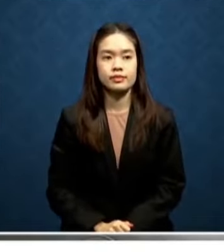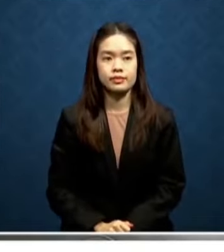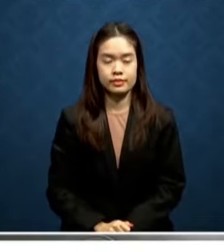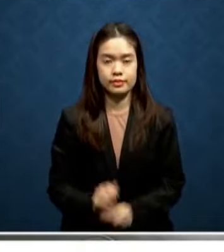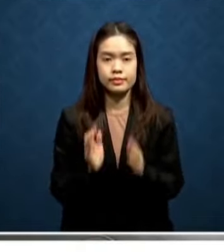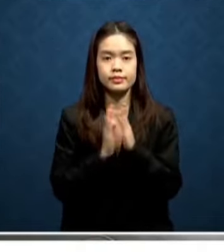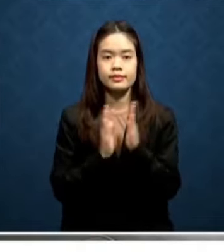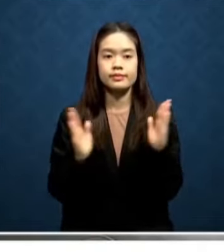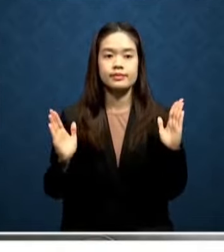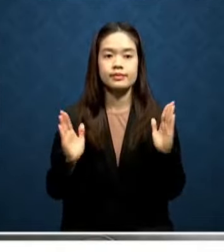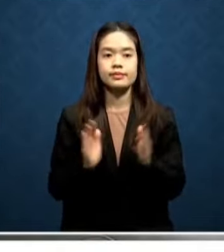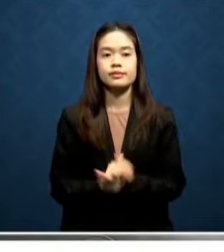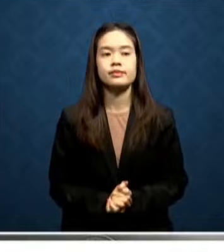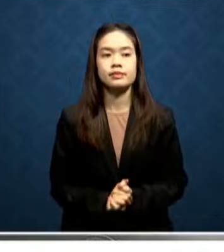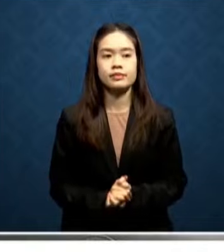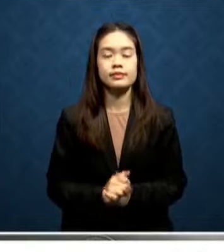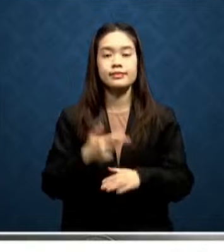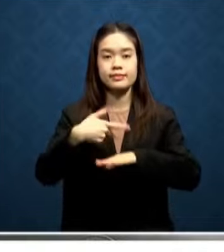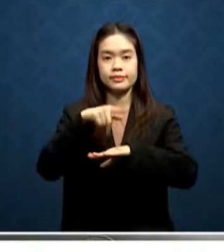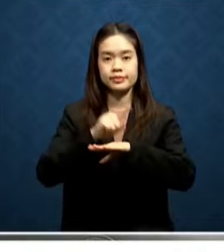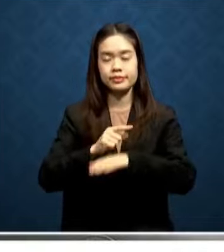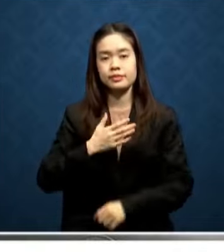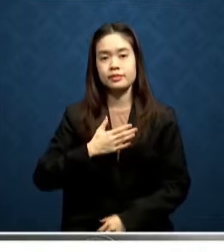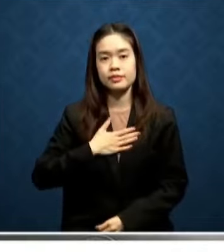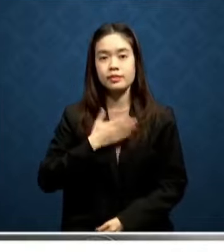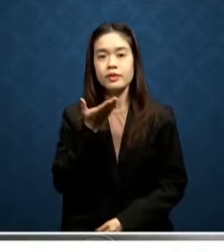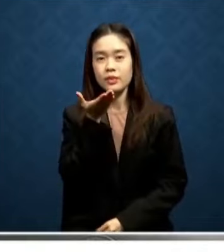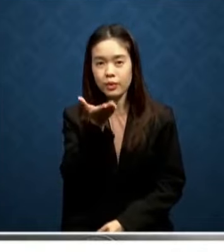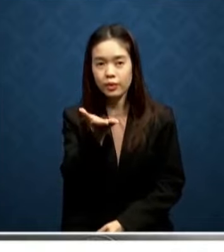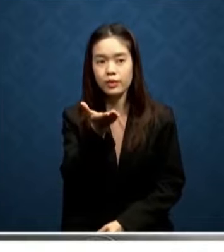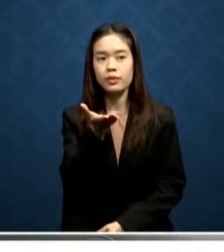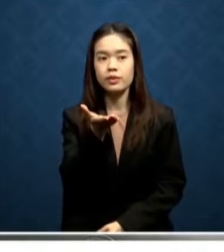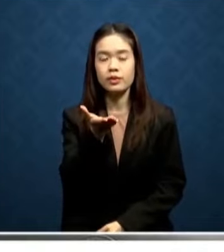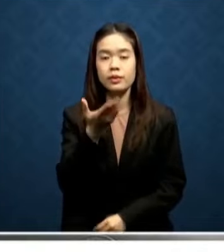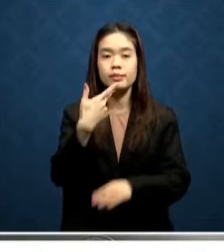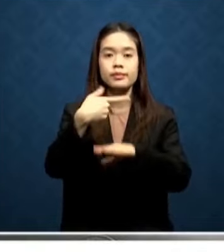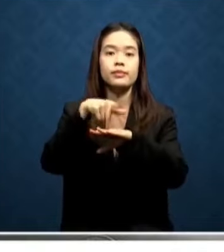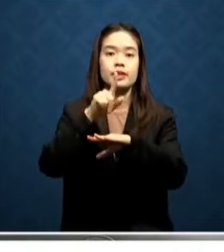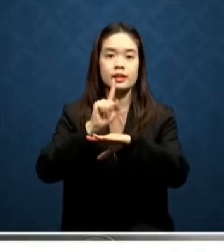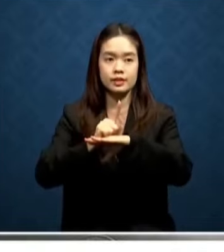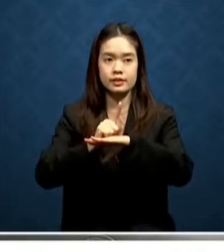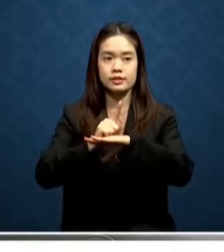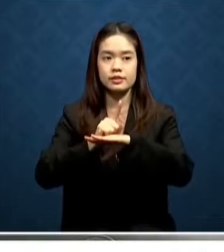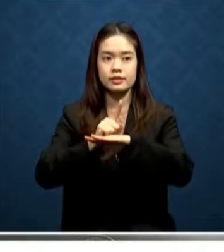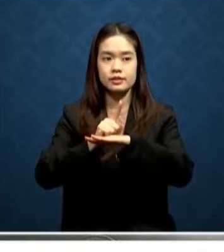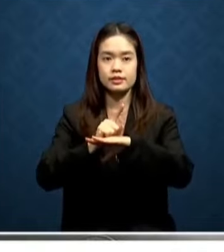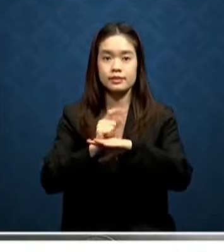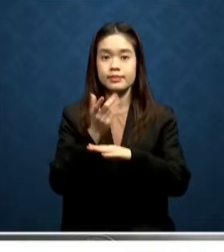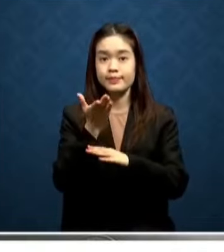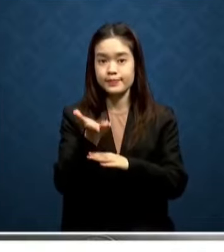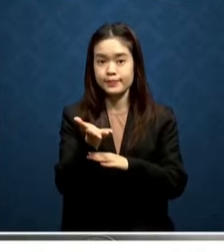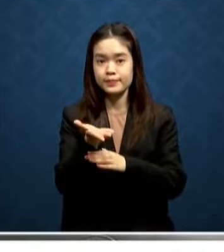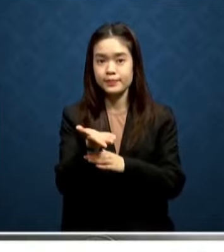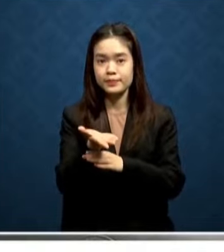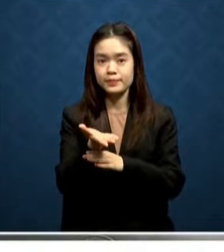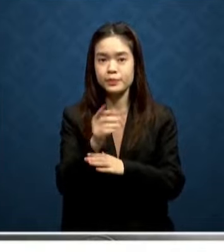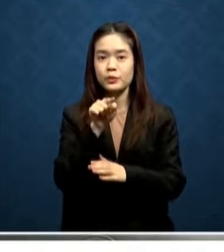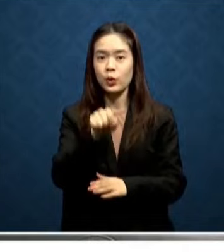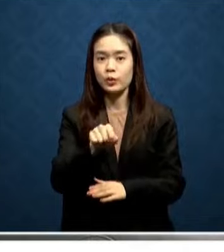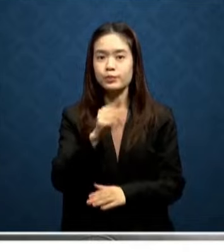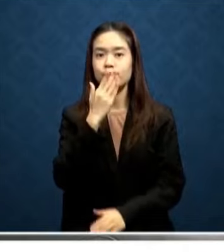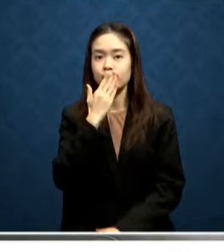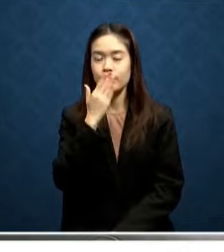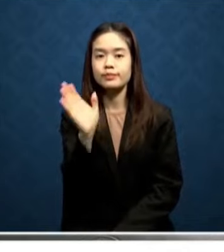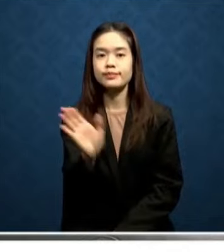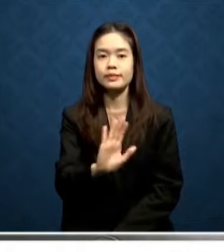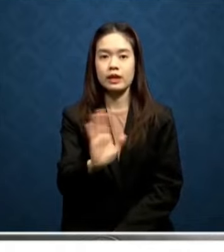ขอบคุณค่ะท่านประธานคะเรียนขอความกรุณาท่านประธานกรุณาอย่าปิดไมค์นะคะ